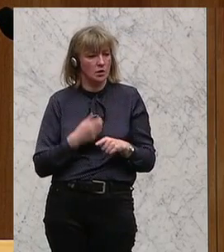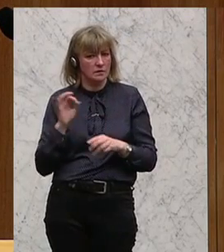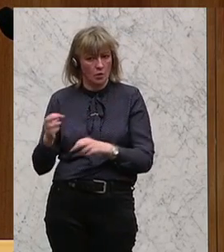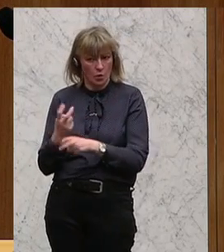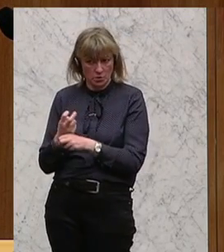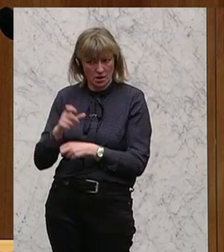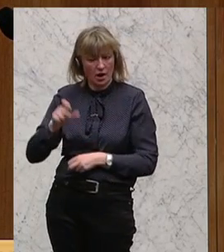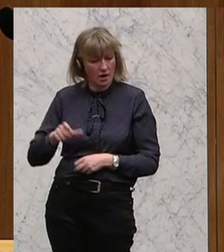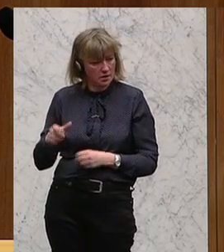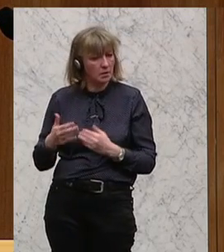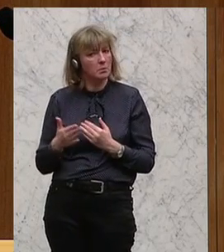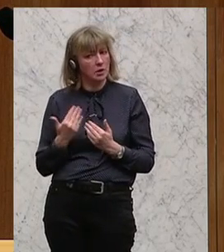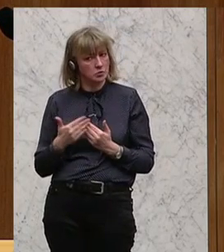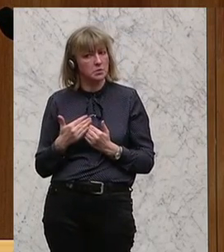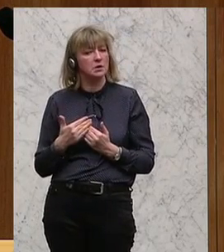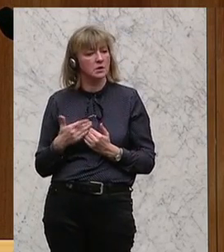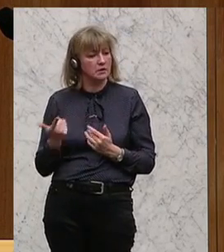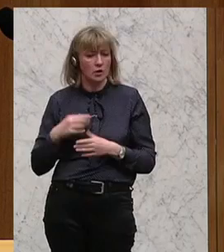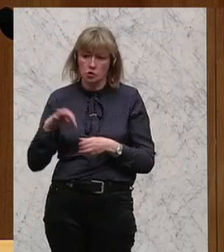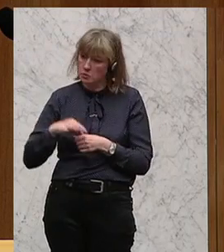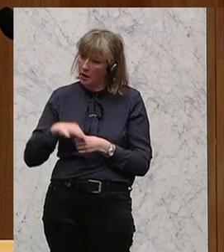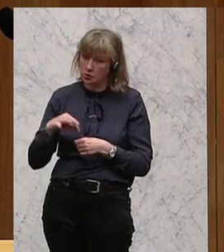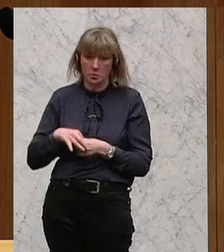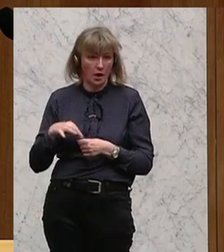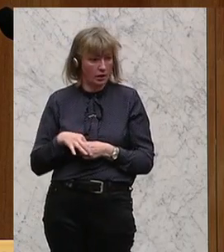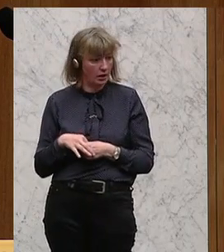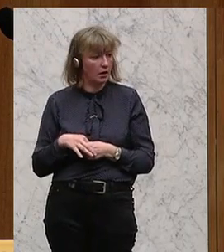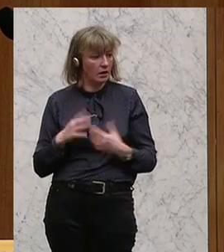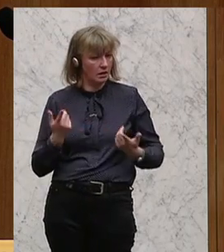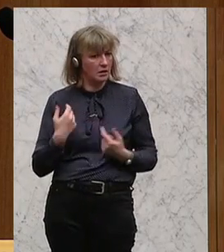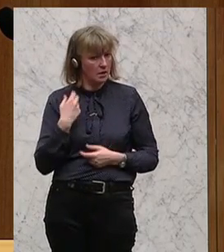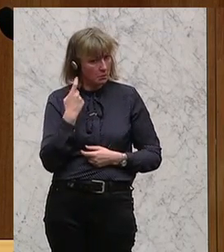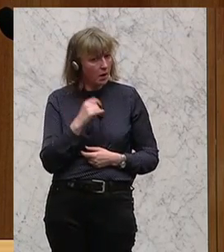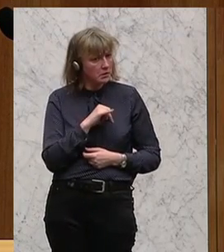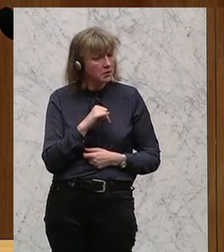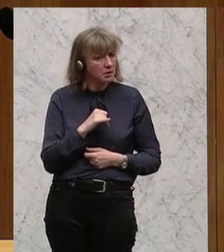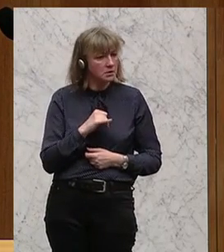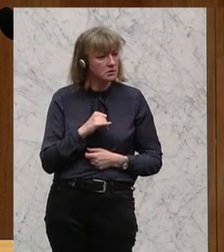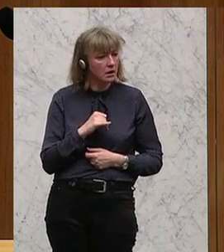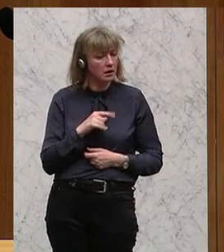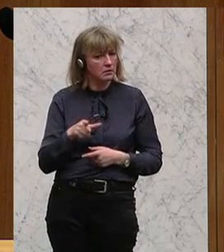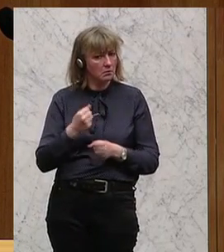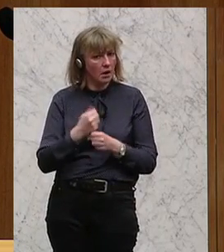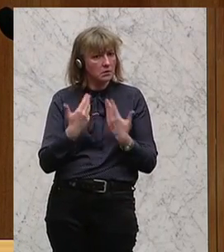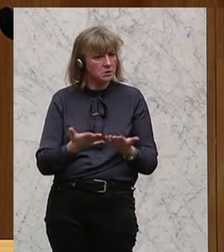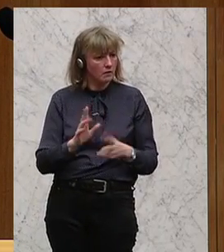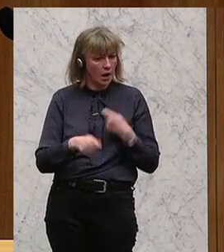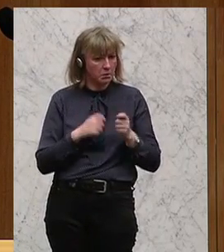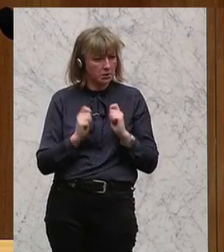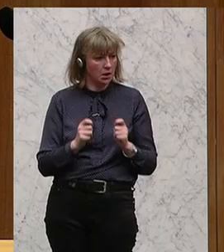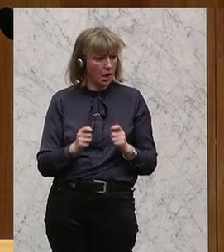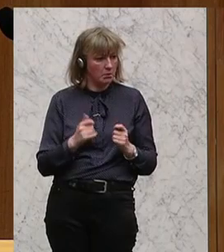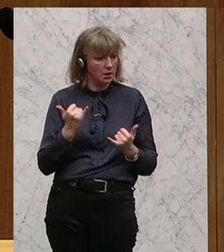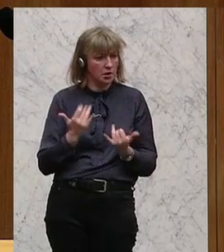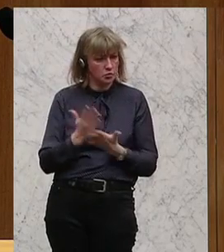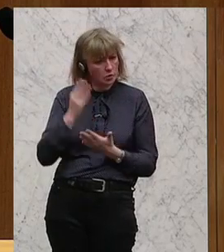die Österreicherinnen und Österreicher den Sparstift angesetzt haben. Ich finde es auch deshalb interessant, dass Sie das machen, weil die Arbeiterkammer Ihnen schon